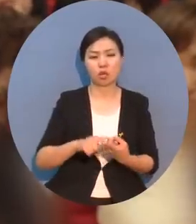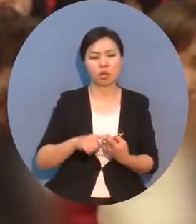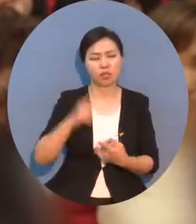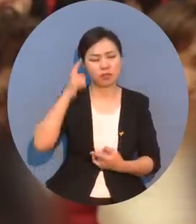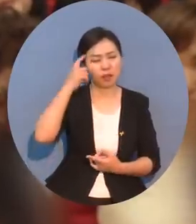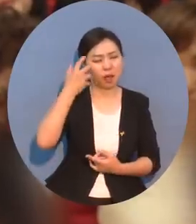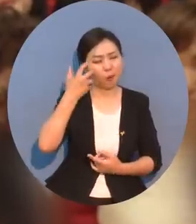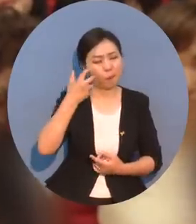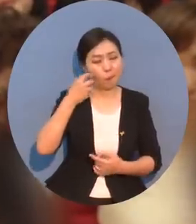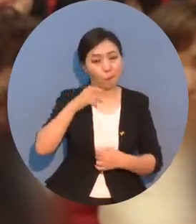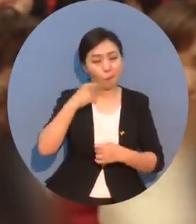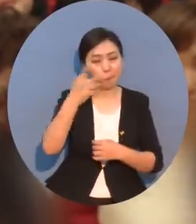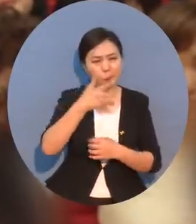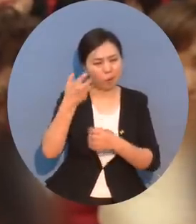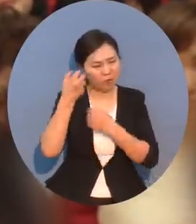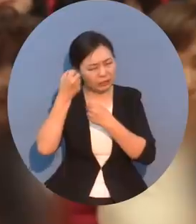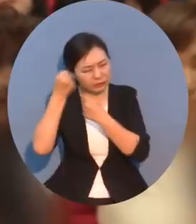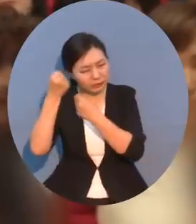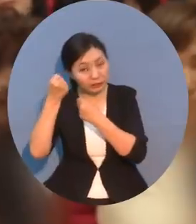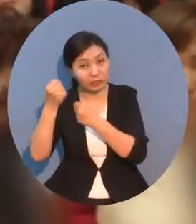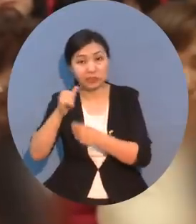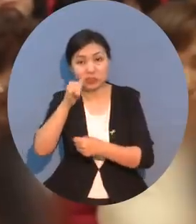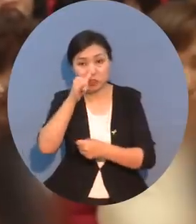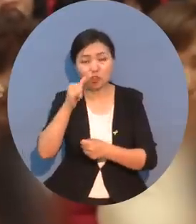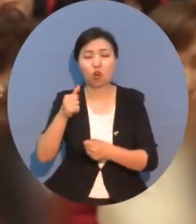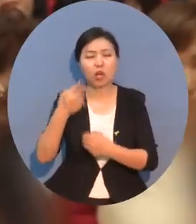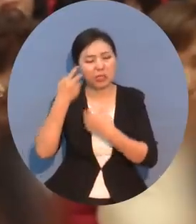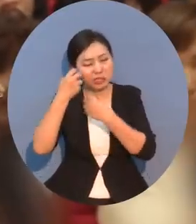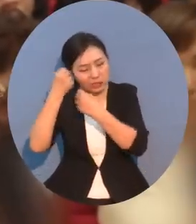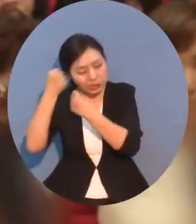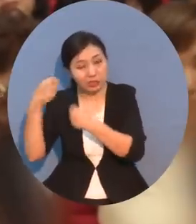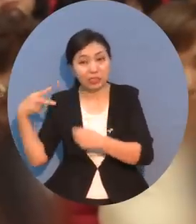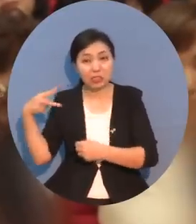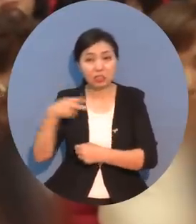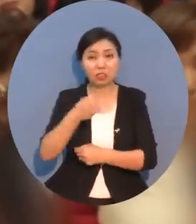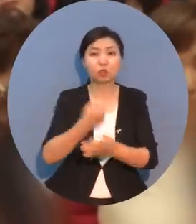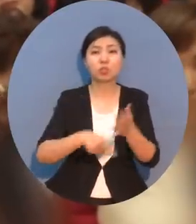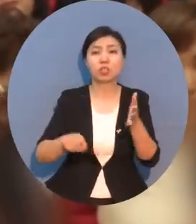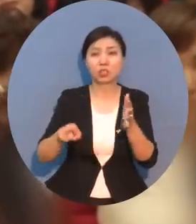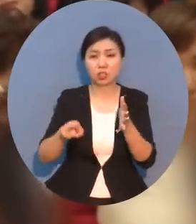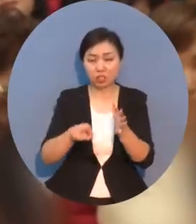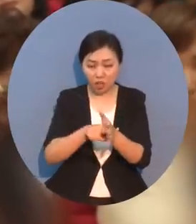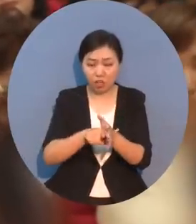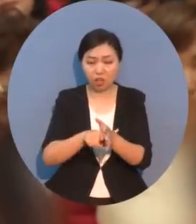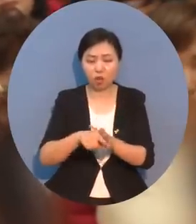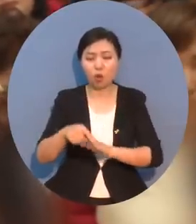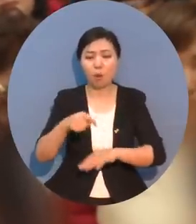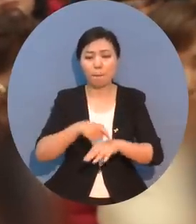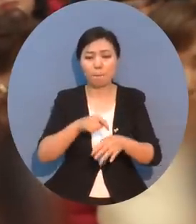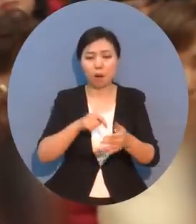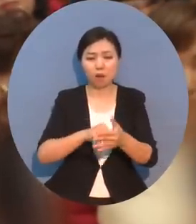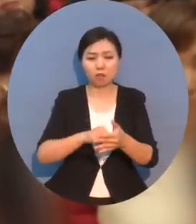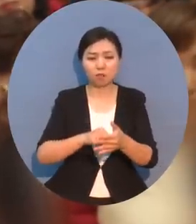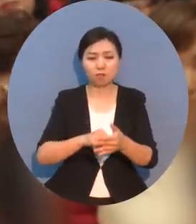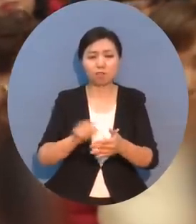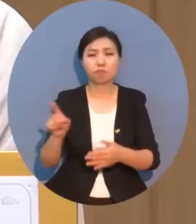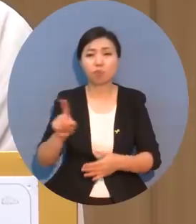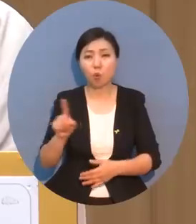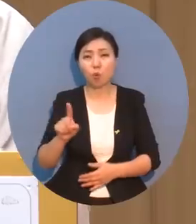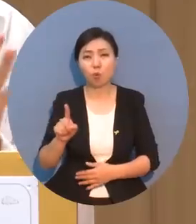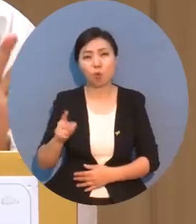사로잡히는 것이 좀 많습니다. 제가 그래서 거기서 조금 벗어나려면은 평소 어떤 마음을 가지고 그렇게 해야